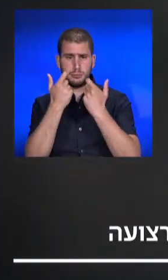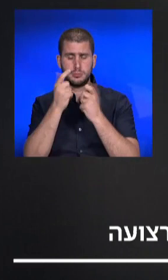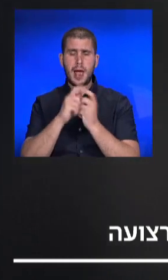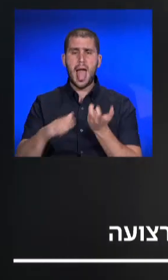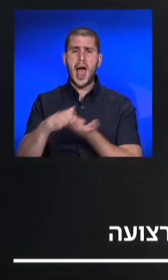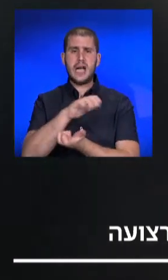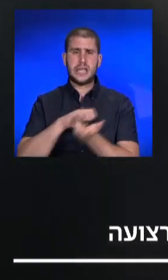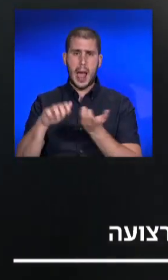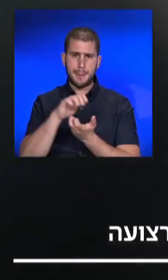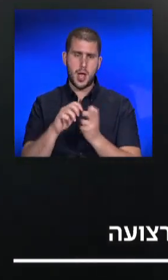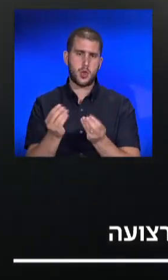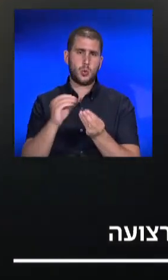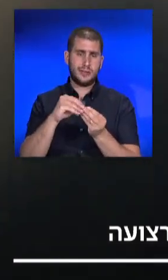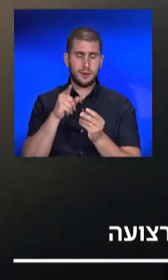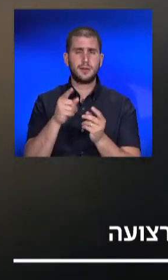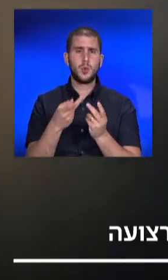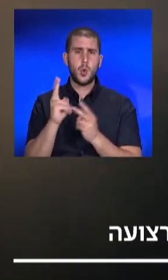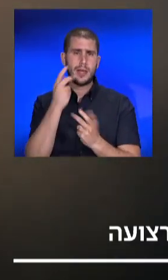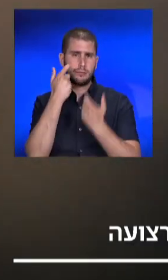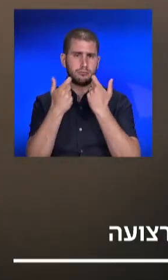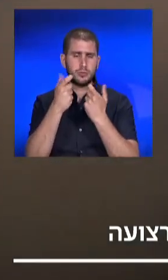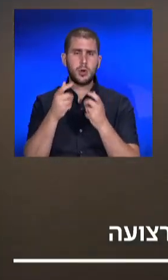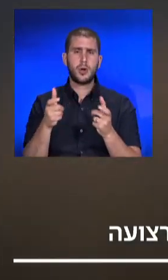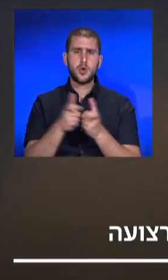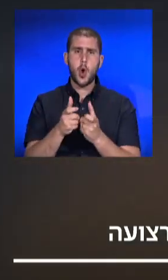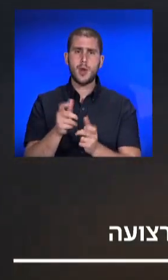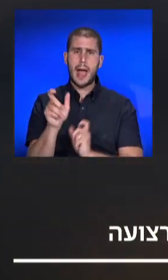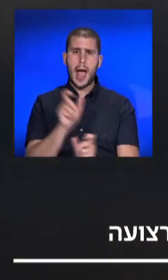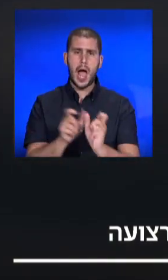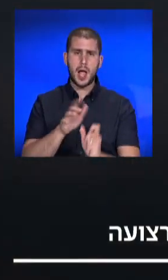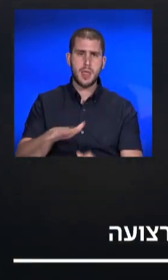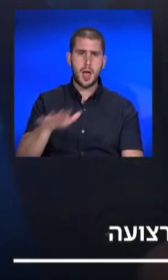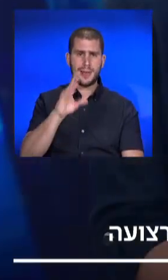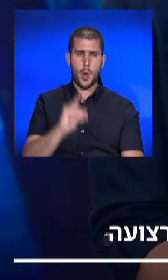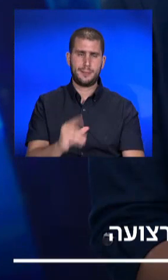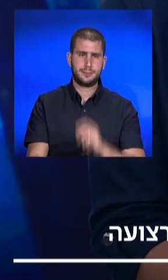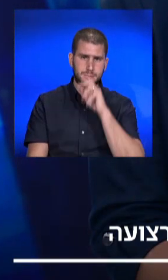נוספת, ומתגבר את הכוחות ההגנתיים בדרום.